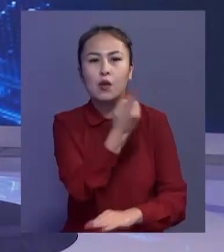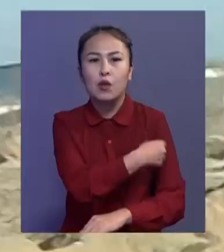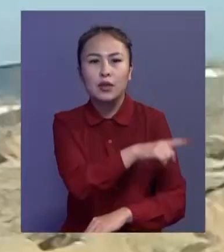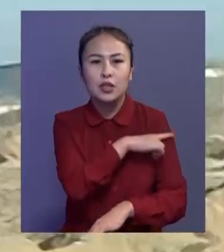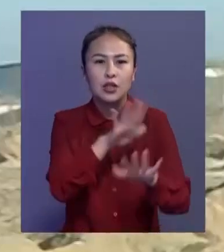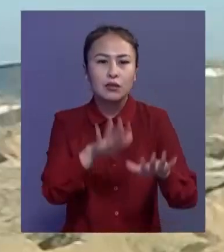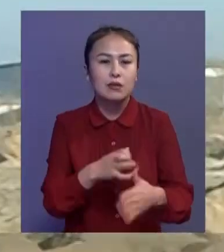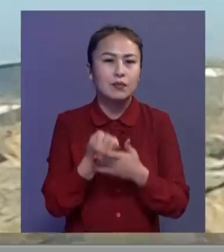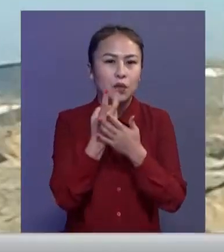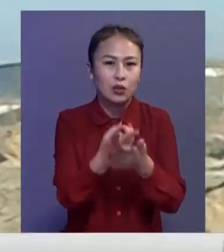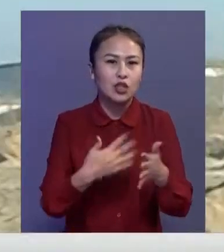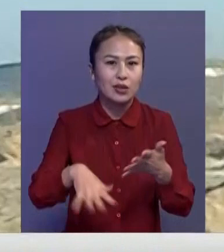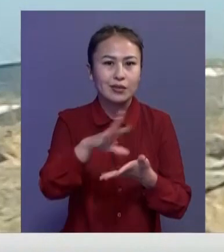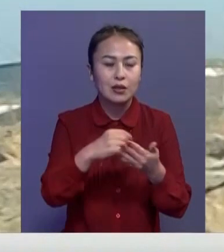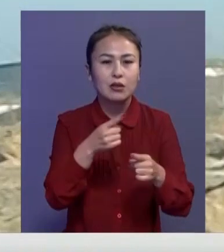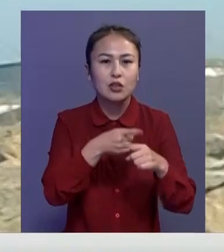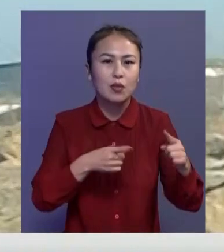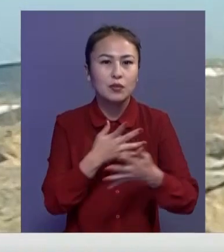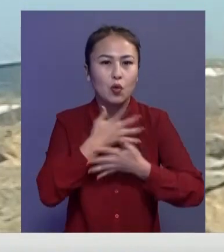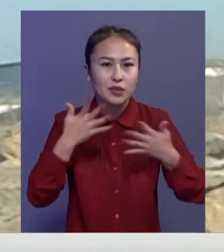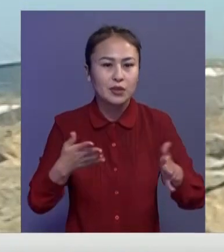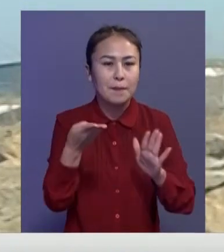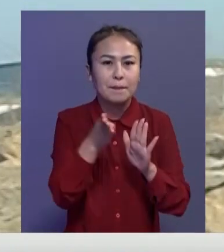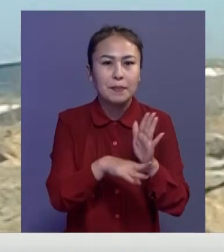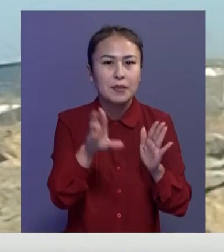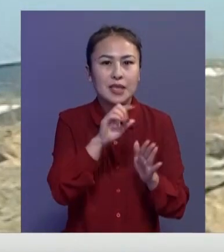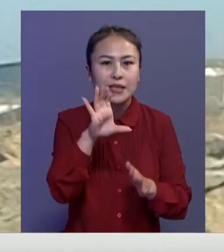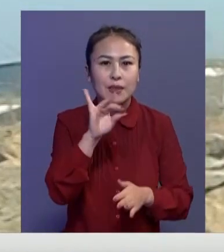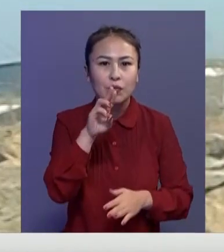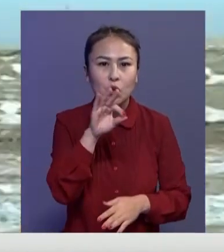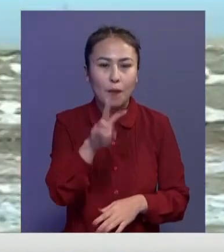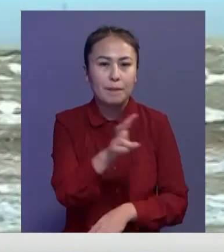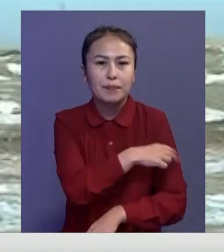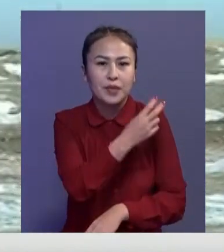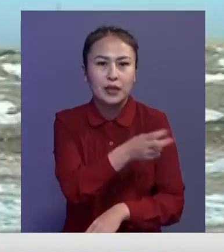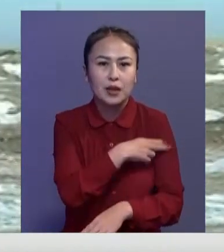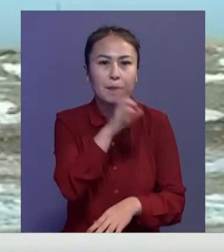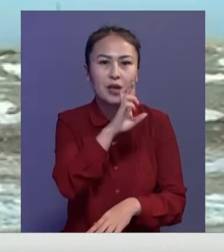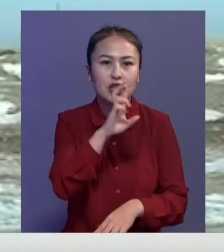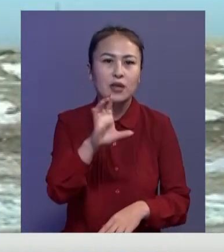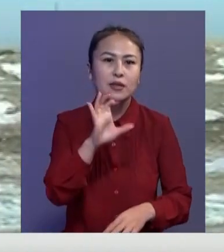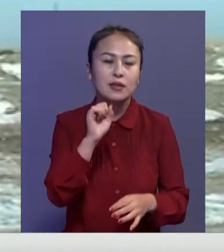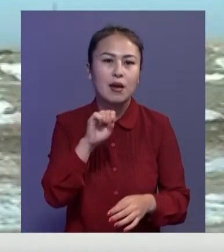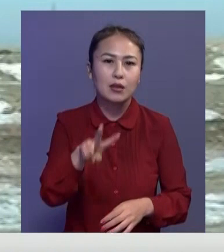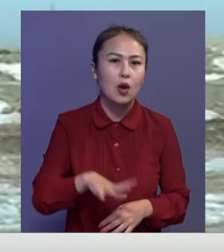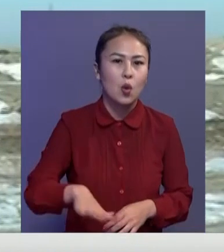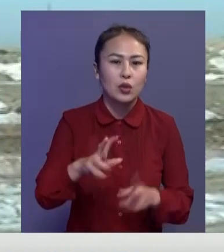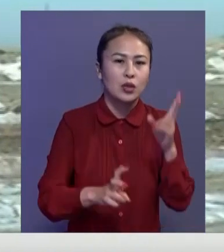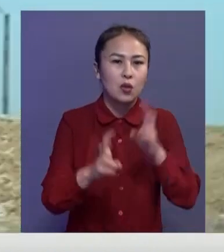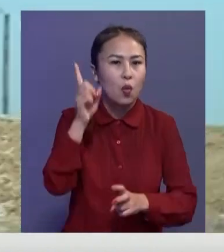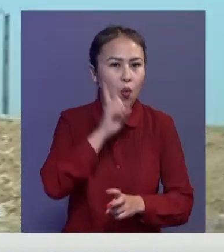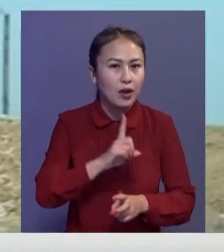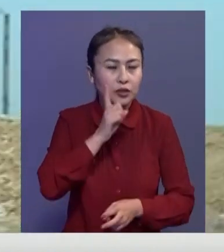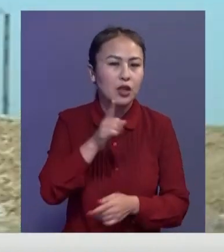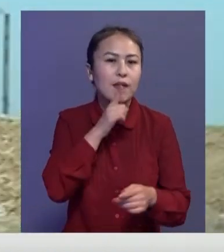да ауруханаға жатқызылды. Олардың жартысынан астамы симптомсыз, дейді санитарлық дәрігерлер. Қазір Біржан сал ауданындағы өндіріс ошағы уақытша